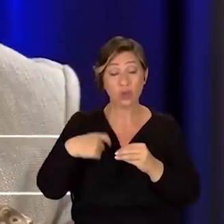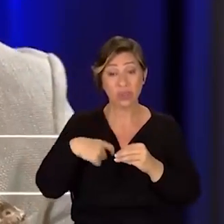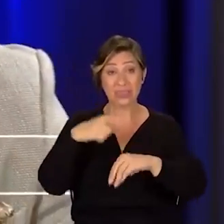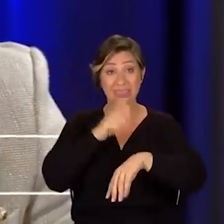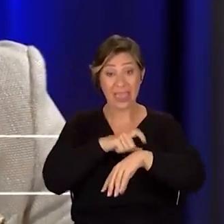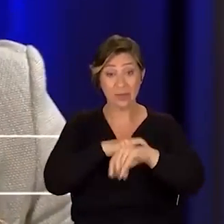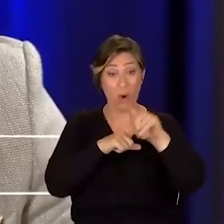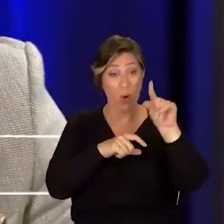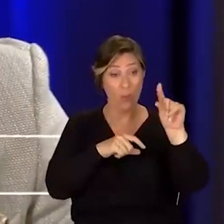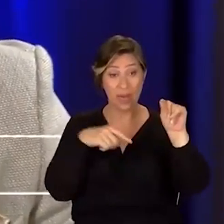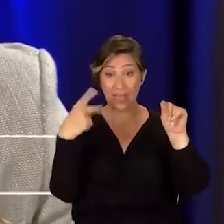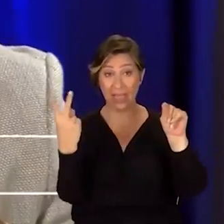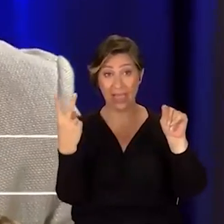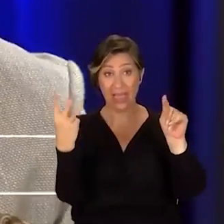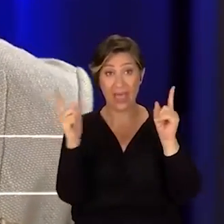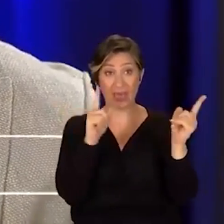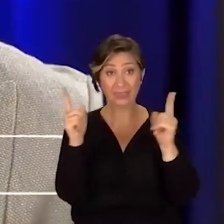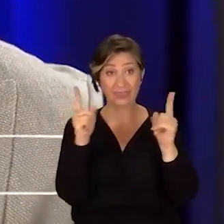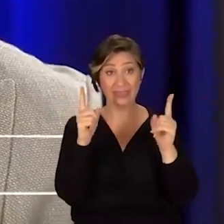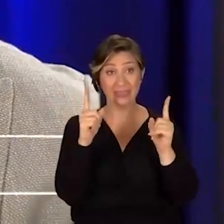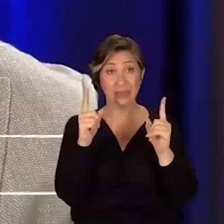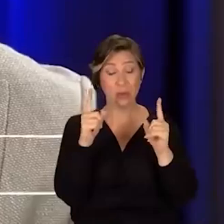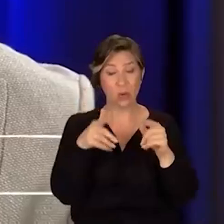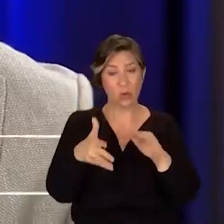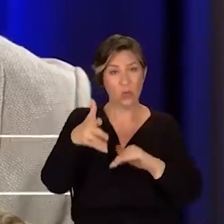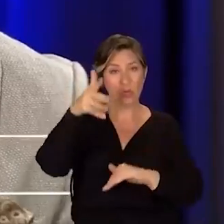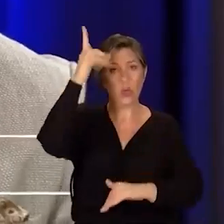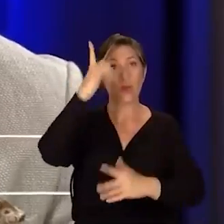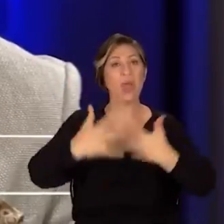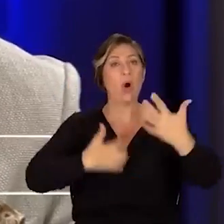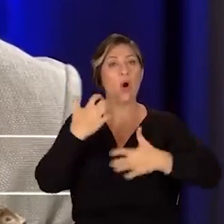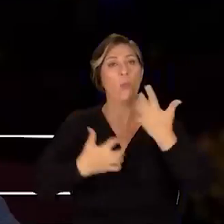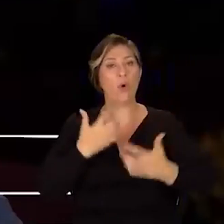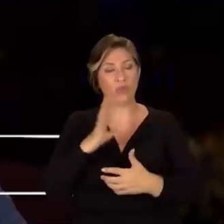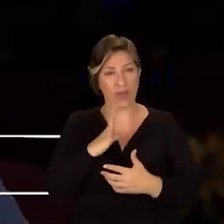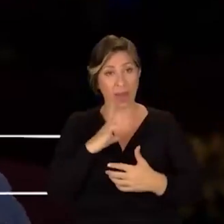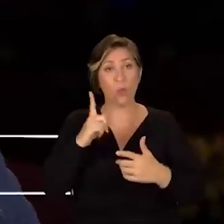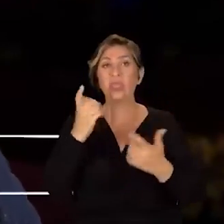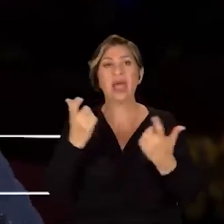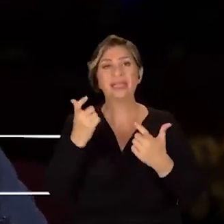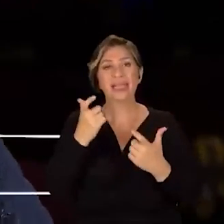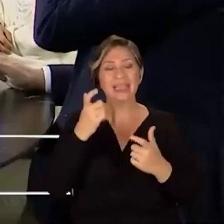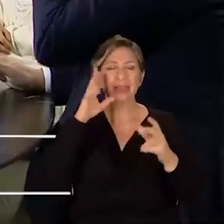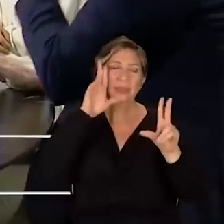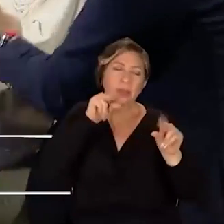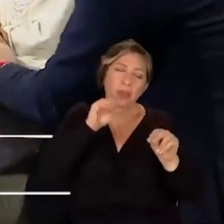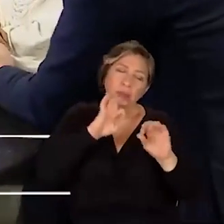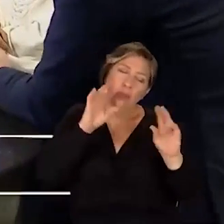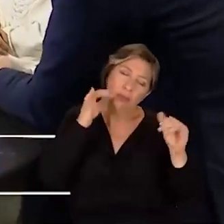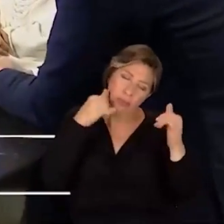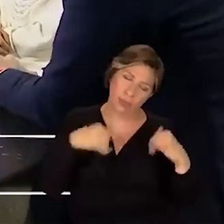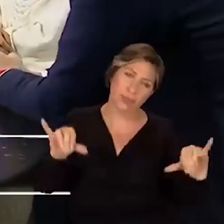saat 11 ile 2 arasında... Büyüme hormonu dediğimiz bir hormon salgılanıyor. Bu nerede? Derin uykuda